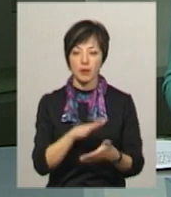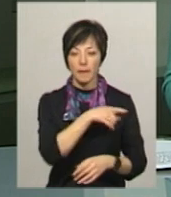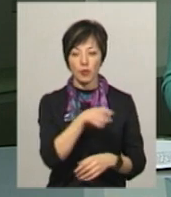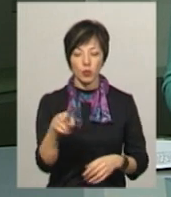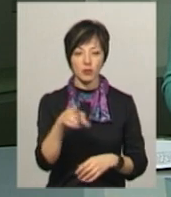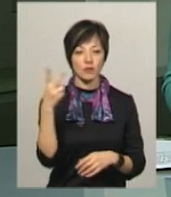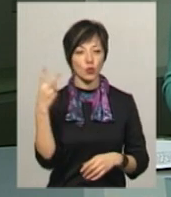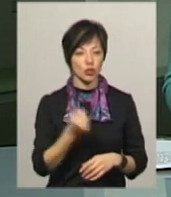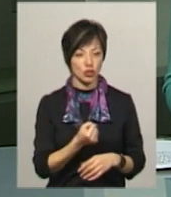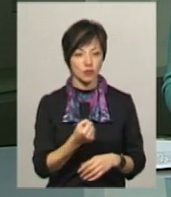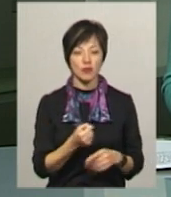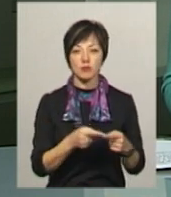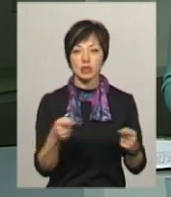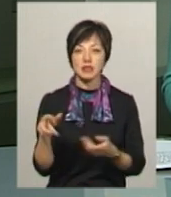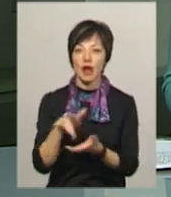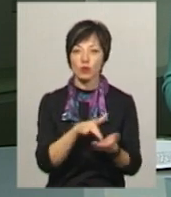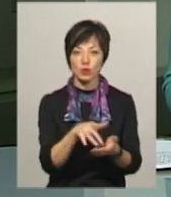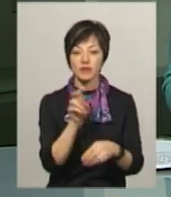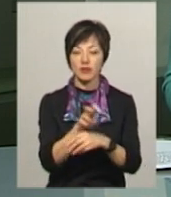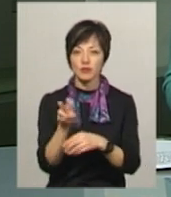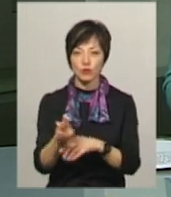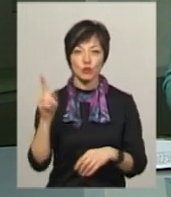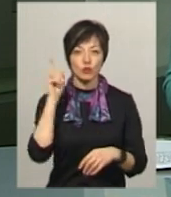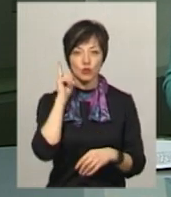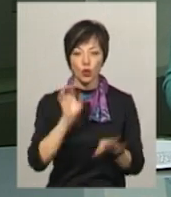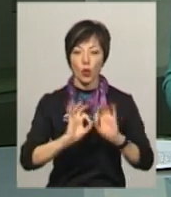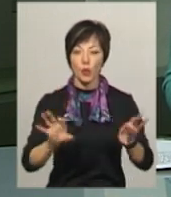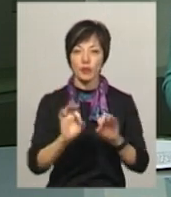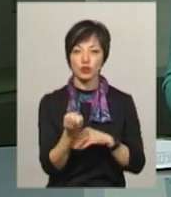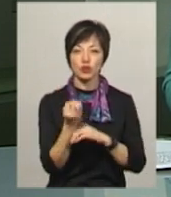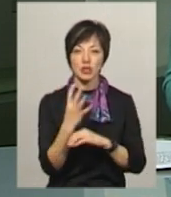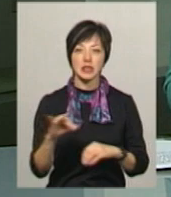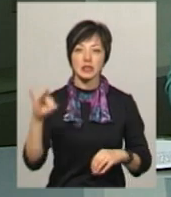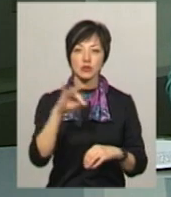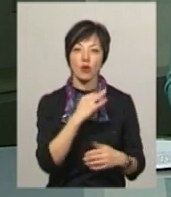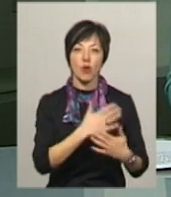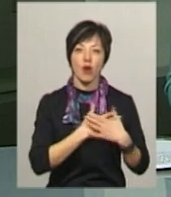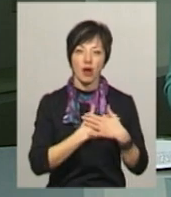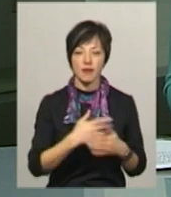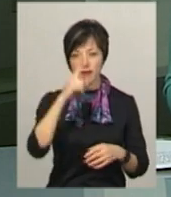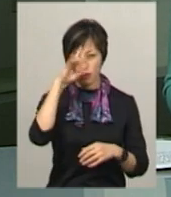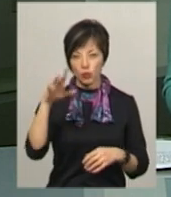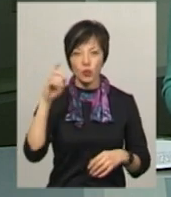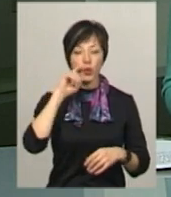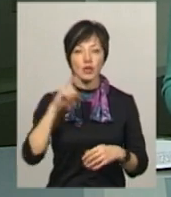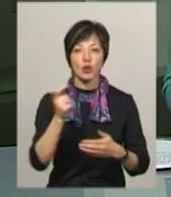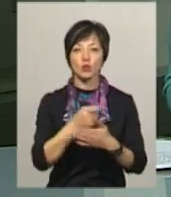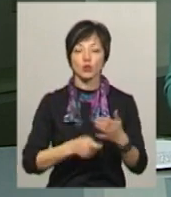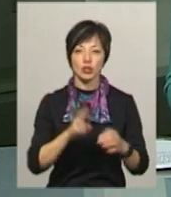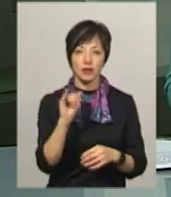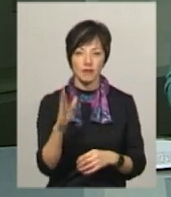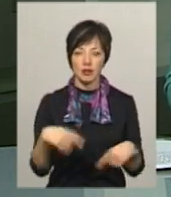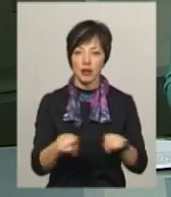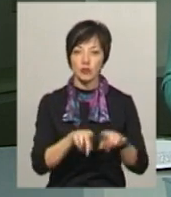протягом 2 тижнів. Під час екскурсії відвідувачі почують оповіді 14 історій кохання відомих українських художників.